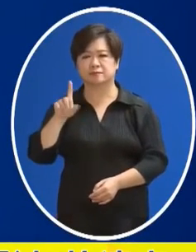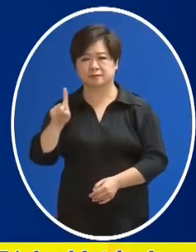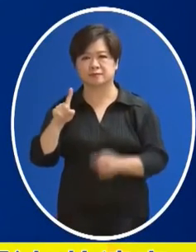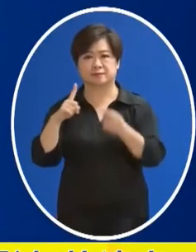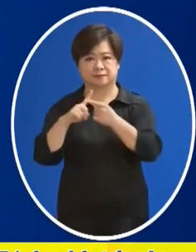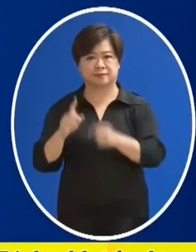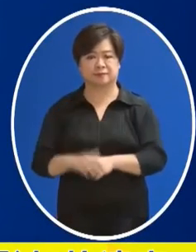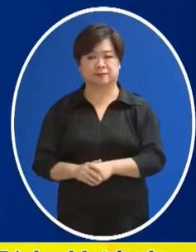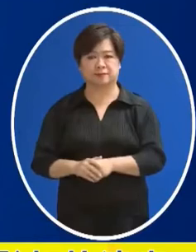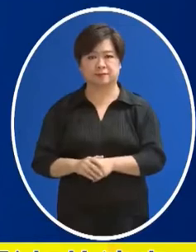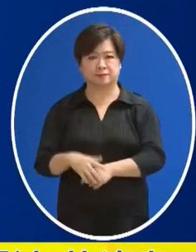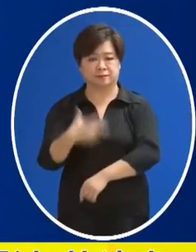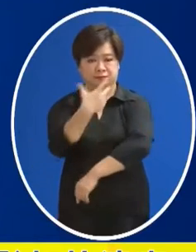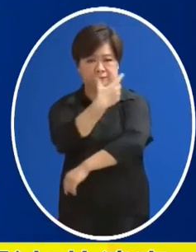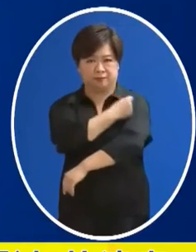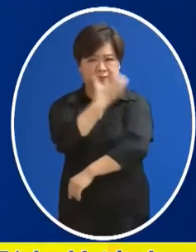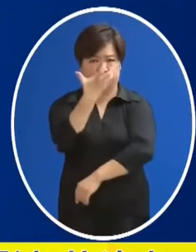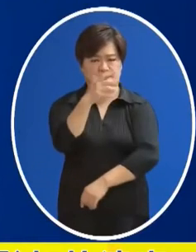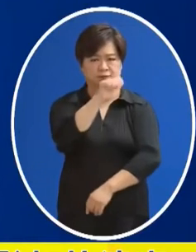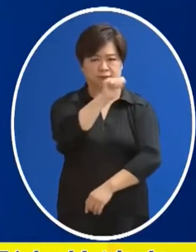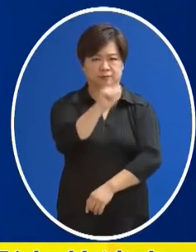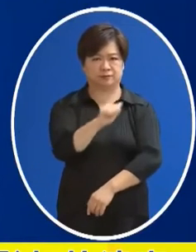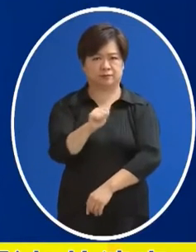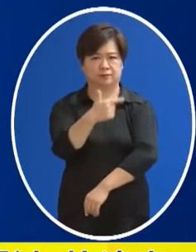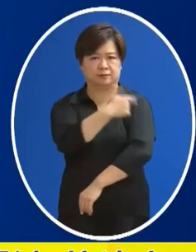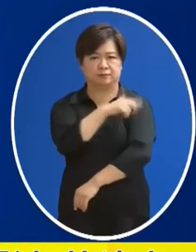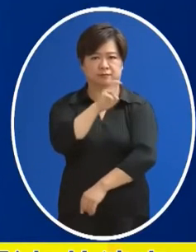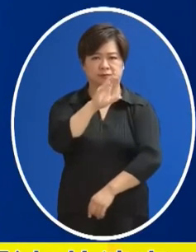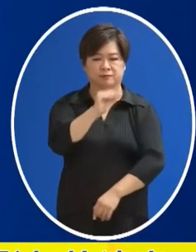208,971人次哦，那主要是接种 AD 啊，